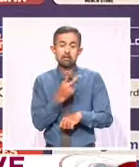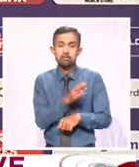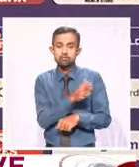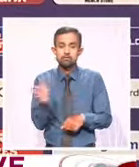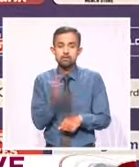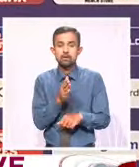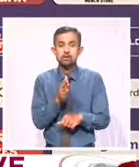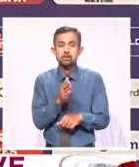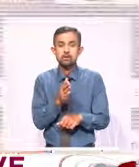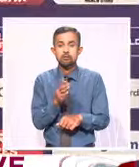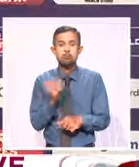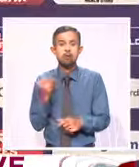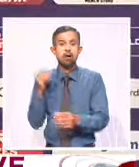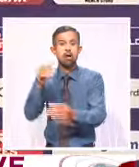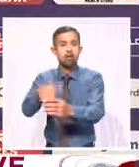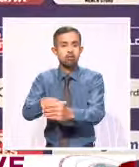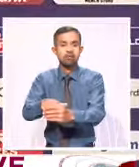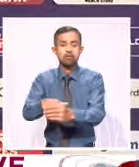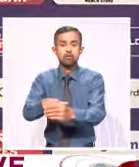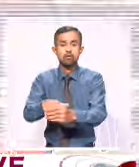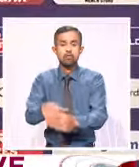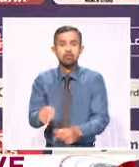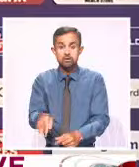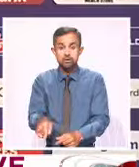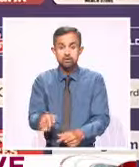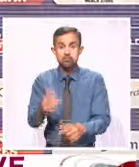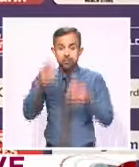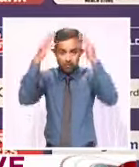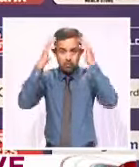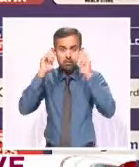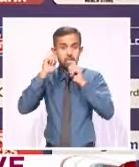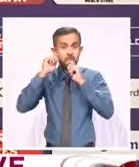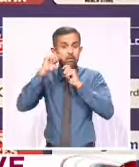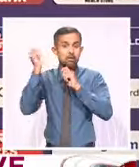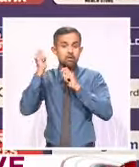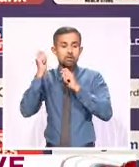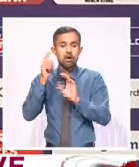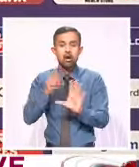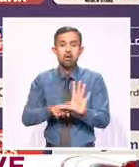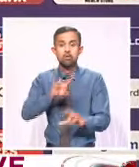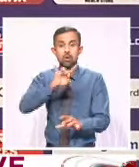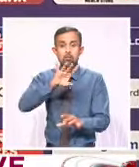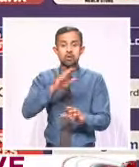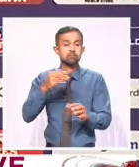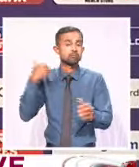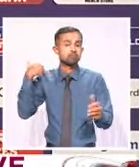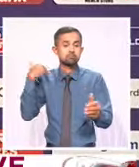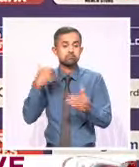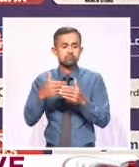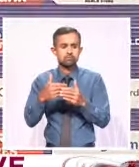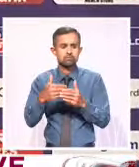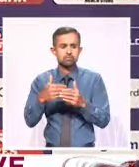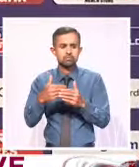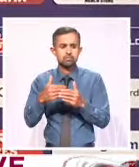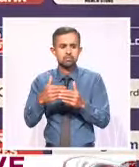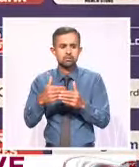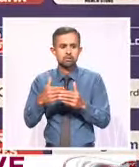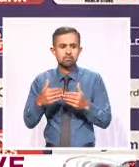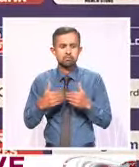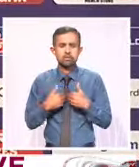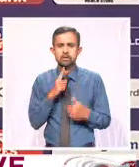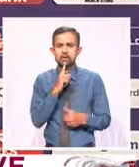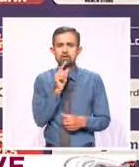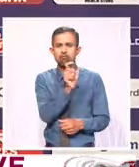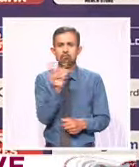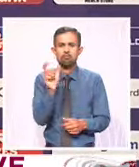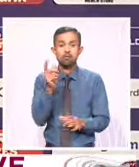ඇතුළත ක්‍රීස් එකට ගිහිල්ලා ක්‍රීස් එකේදී තමයි මගේ හෙල්මට් එක ගැලවුණේ. මගේ අවුරුදු 15 මෙච්චර මම දන්නේ මට කියන්න